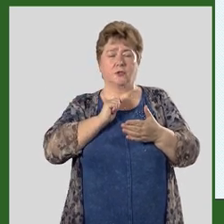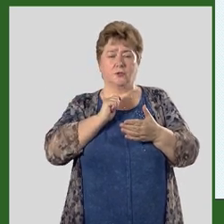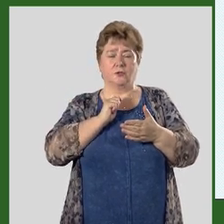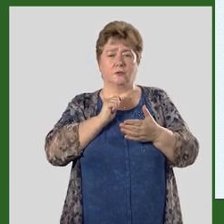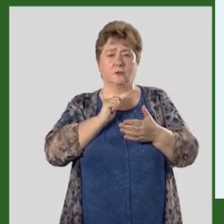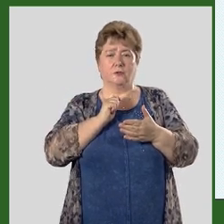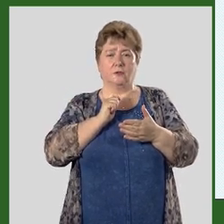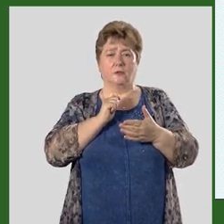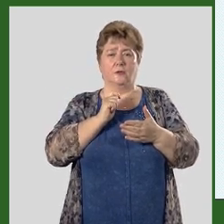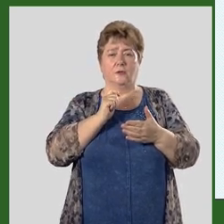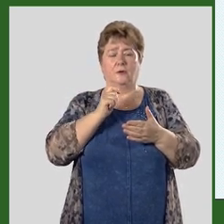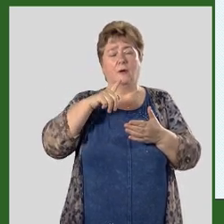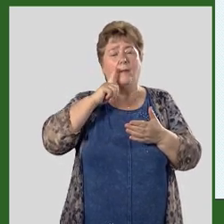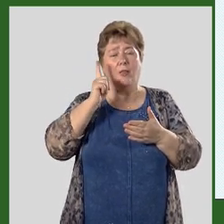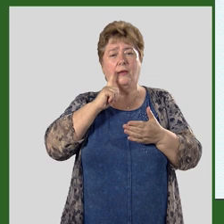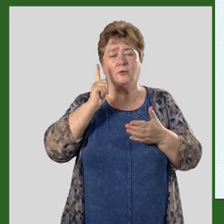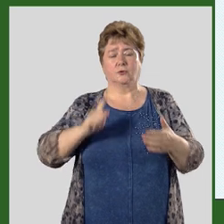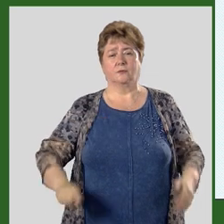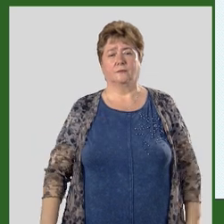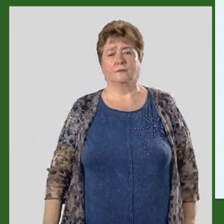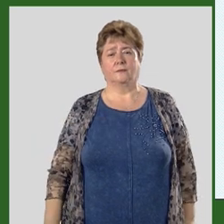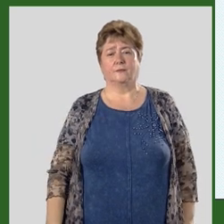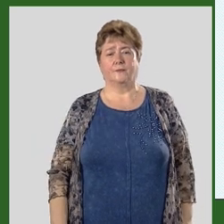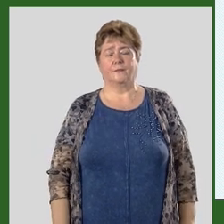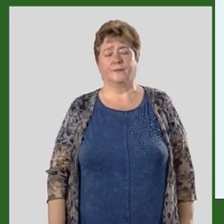Женщины, В. Молодежь.